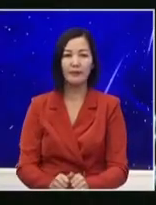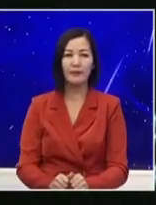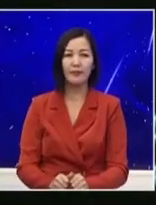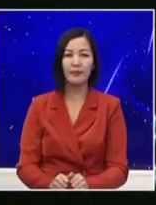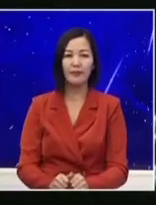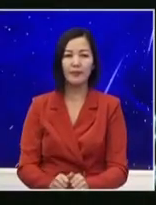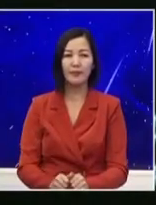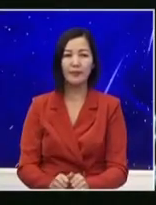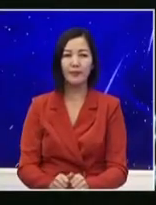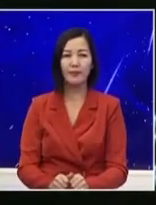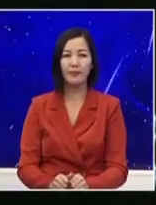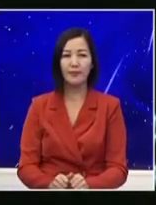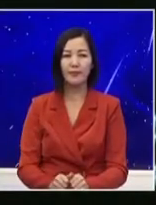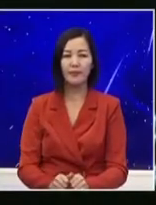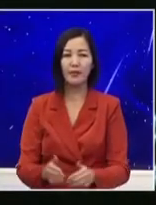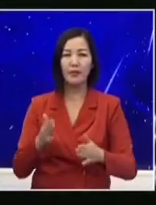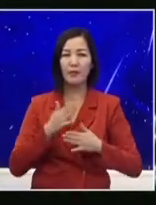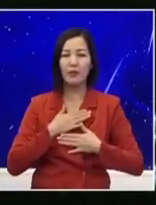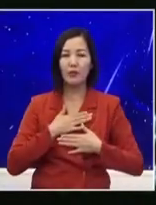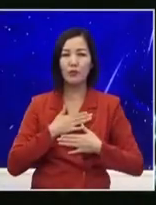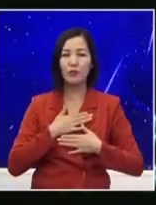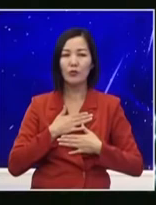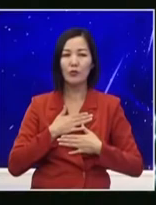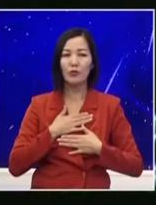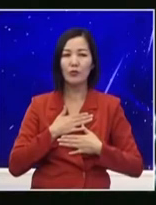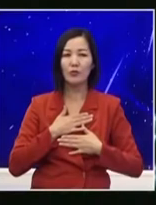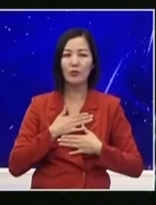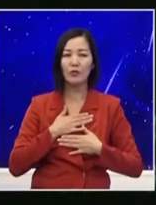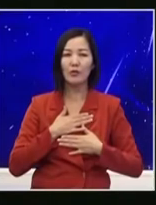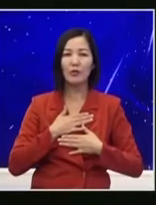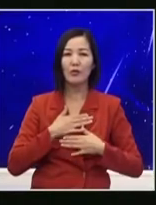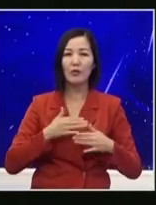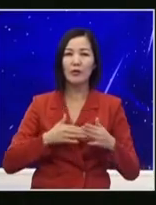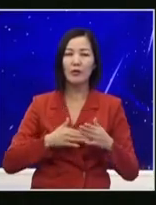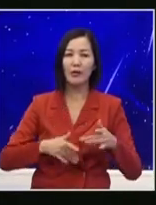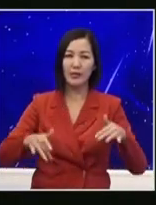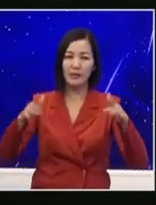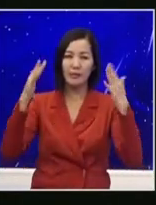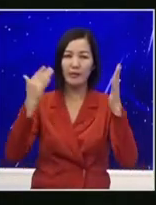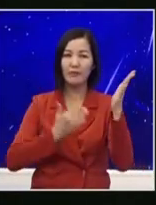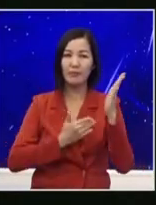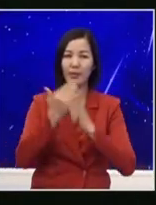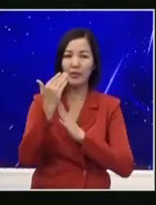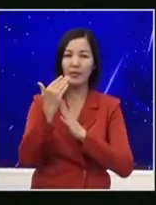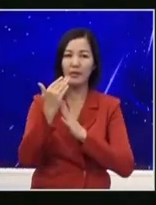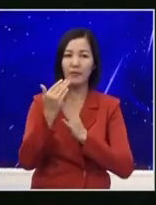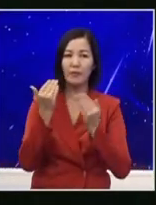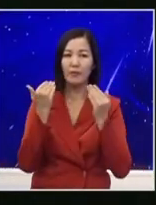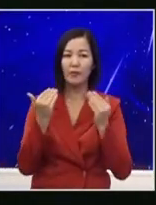Төбе мен үшін биік аспан, сондықтан да осы жерде осы менің осы